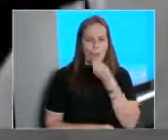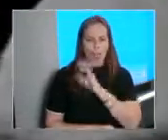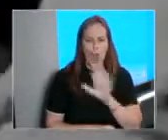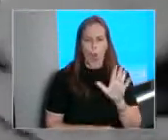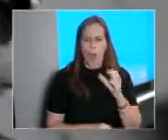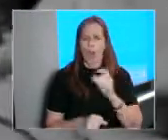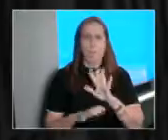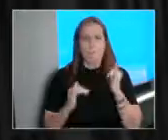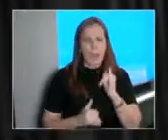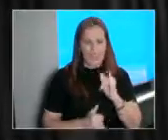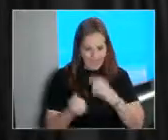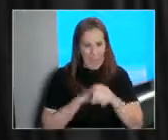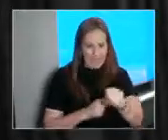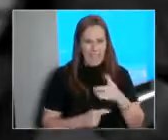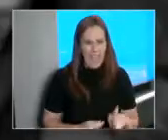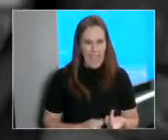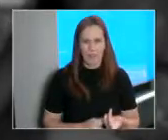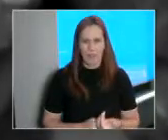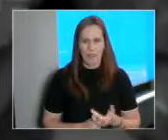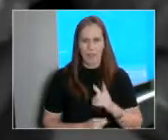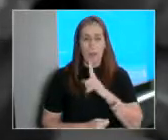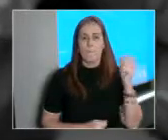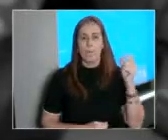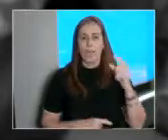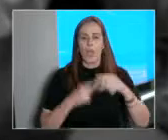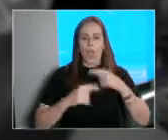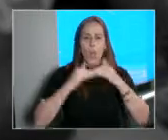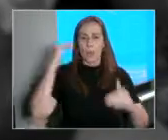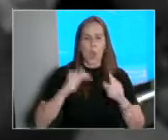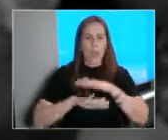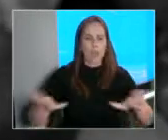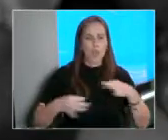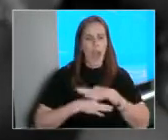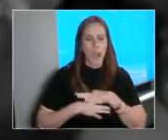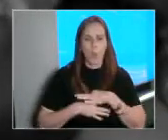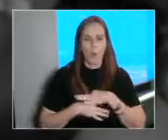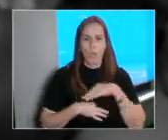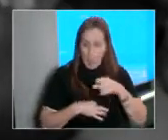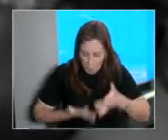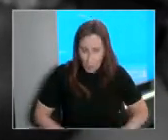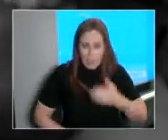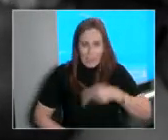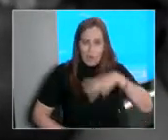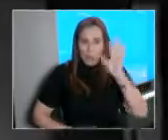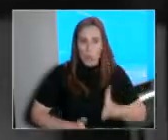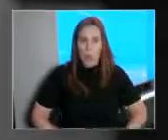הכל! מה זה? איזה כלכלה זה? אז זה עוד מעט נורא בפער הזה! לא רק היום, לא רק הילדים שלנו שהם צברים, בני